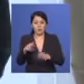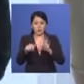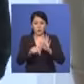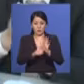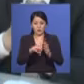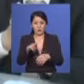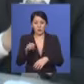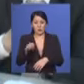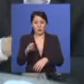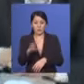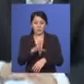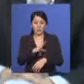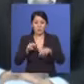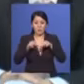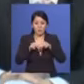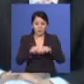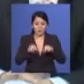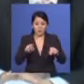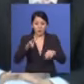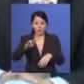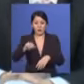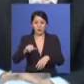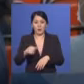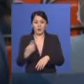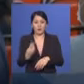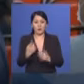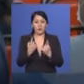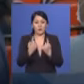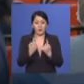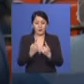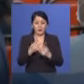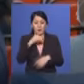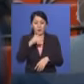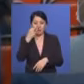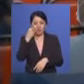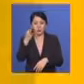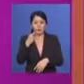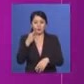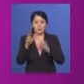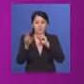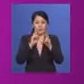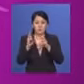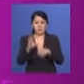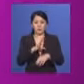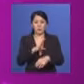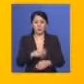толды. Осыған орай Петропавлда ұлттың абыройын ұлықтаған атты ғылыми-тәжірибелік конференциясы өтті.